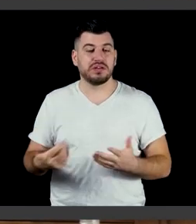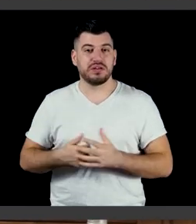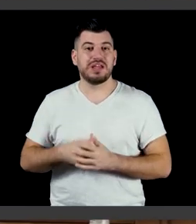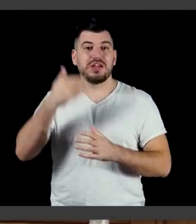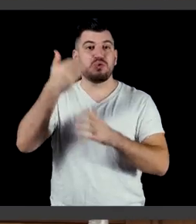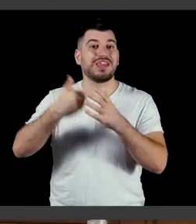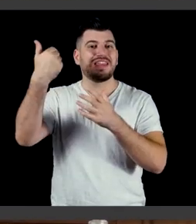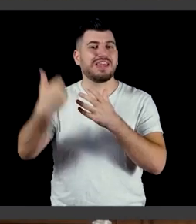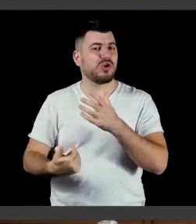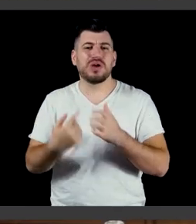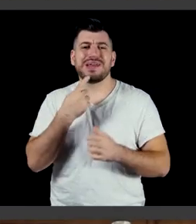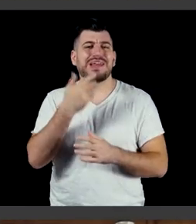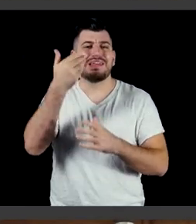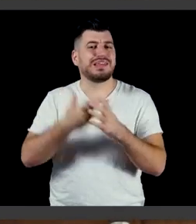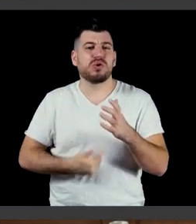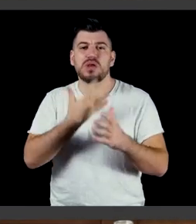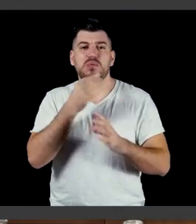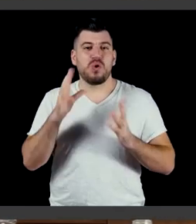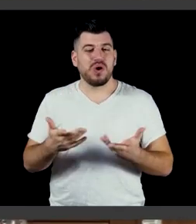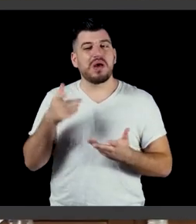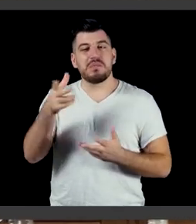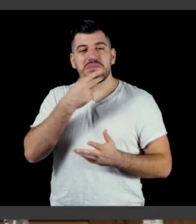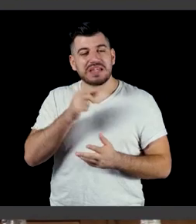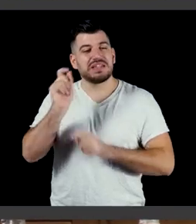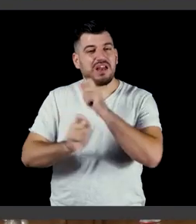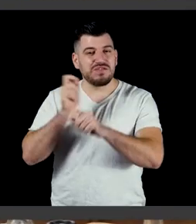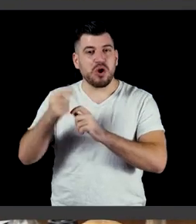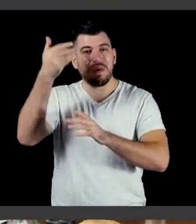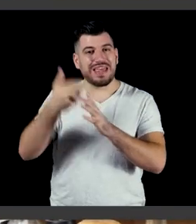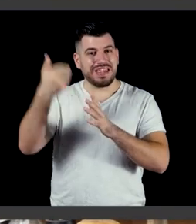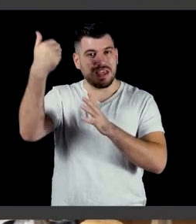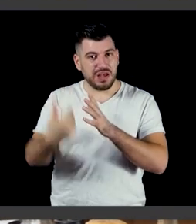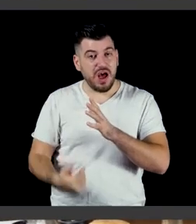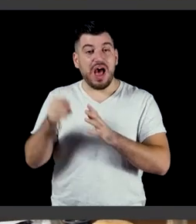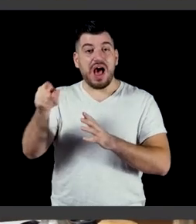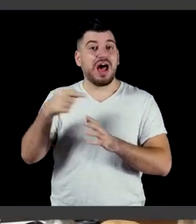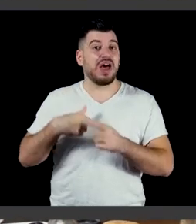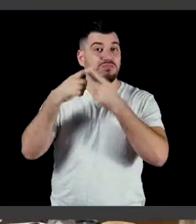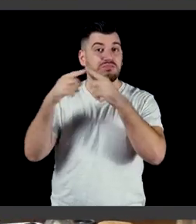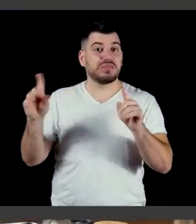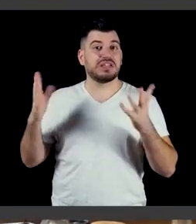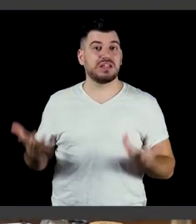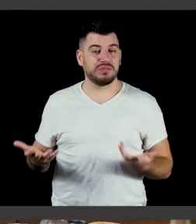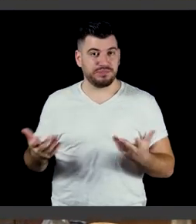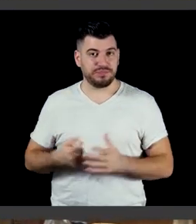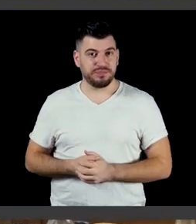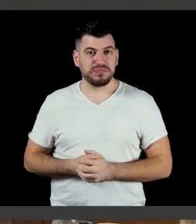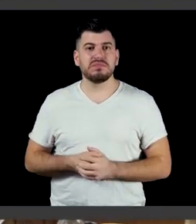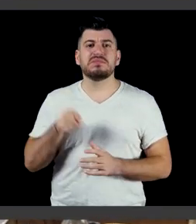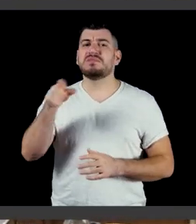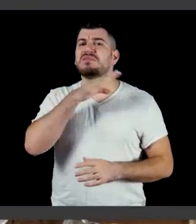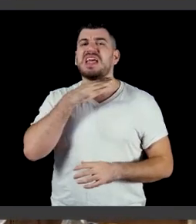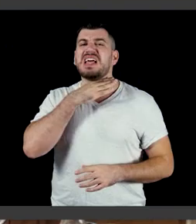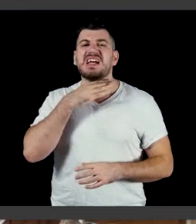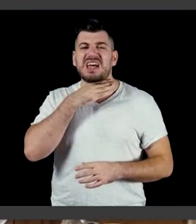γιατί ουσιαστικά θυμίζει λίγο η συνταγή σαν να κάνουμε γύρο. Αυτό που κάνω το ιδιαίτερο εγώ είναι, αντί για να πάρω οποιοδήποτε κομμάτι κρέατος από το